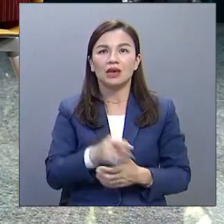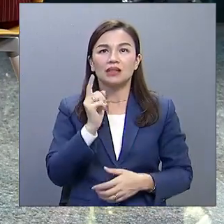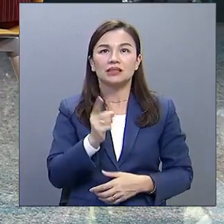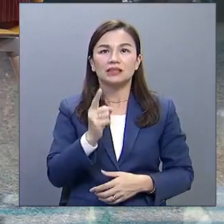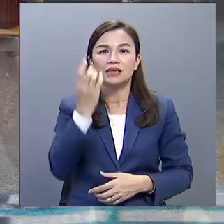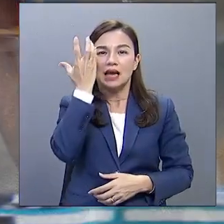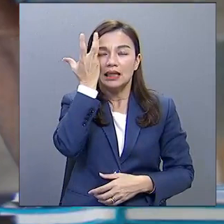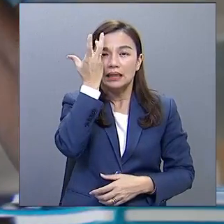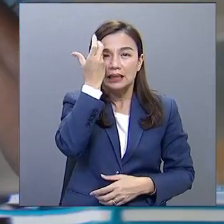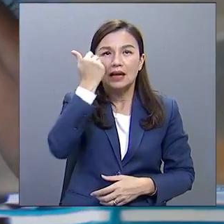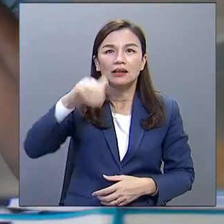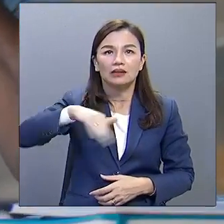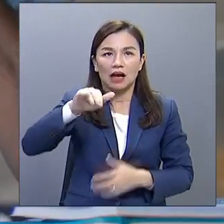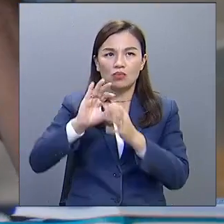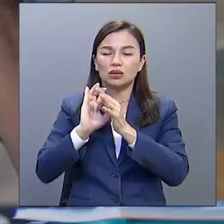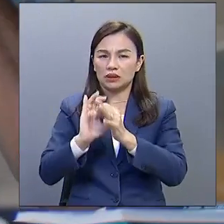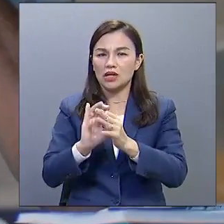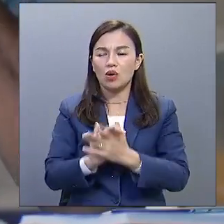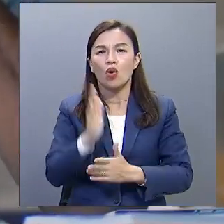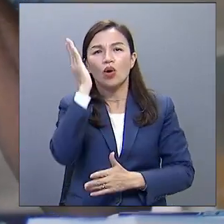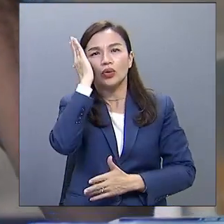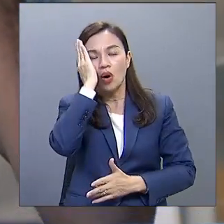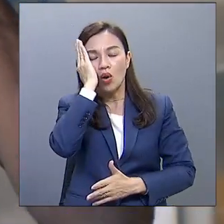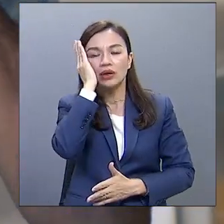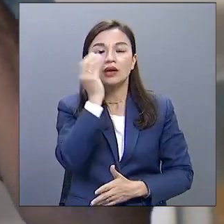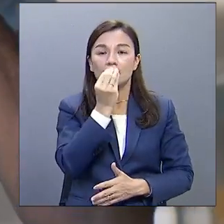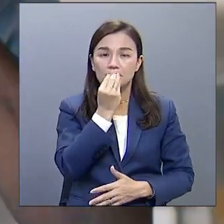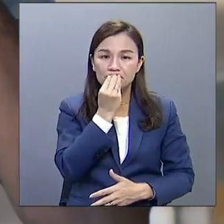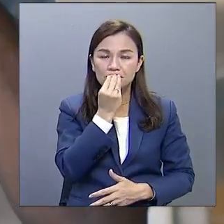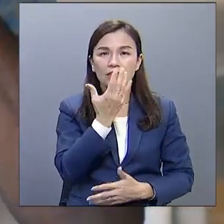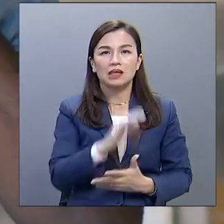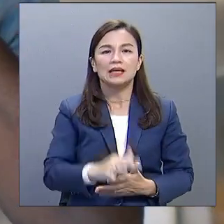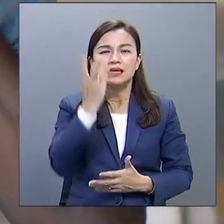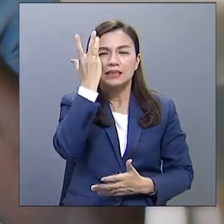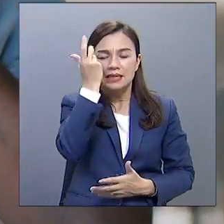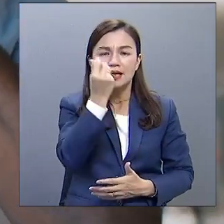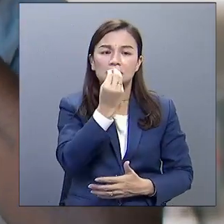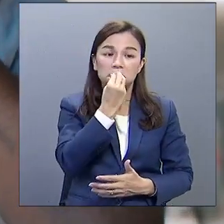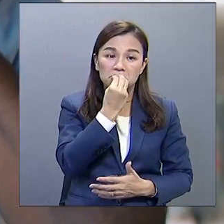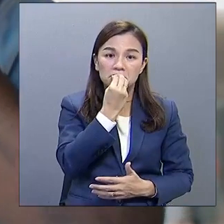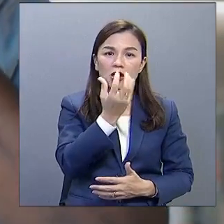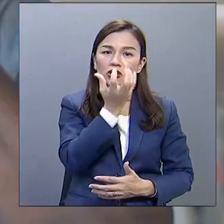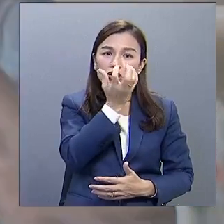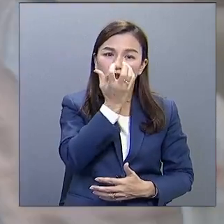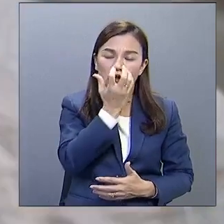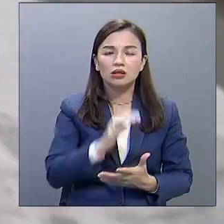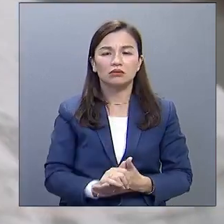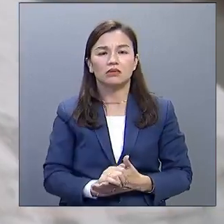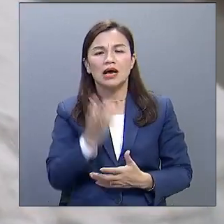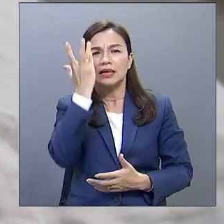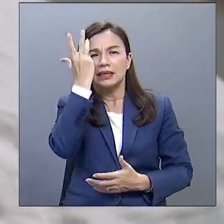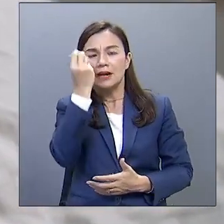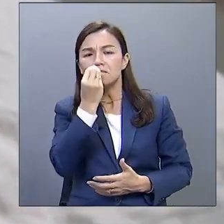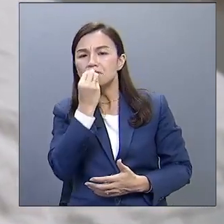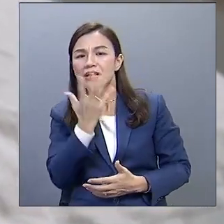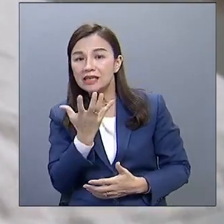อบทุกอย่างเลยนะทั้งเรื่องการนอนการกินทุกอย่างเครียดก็กินมากหรือเครียดก็ไม่กินใช่ไหมคะนอนเครียดก็นอนไม่ดีนะคะแต่